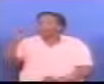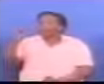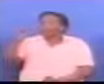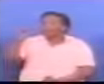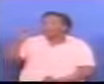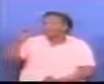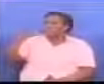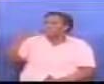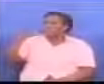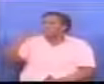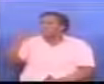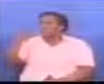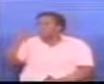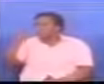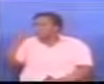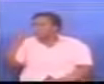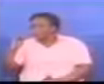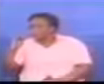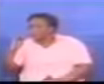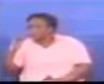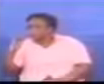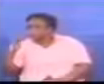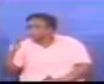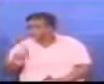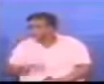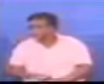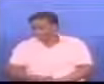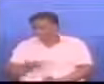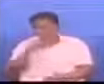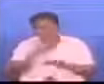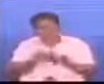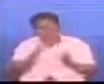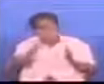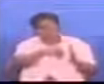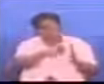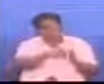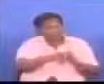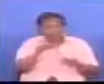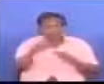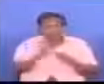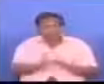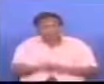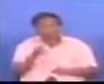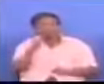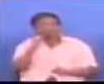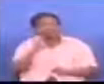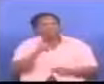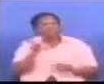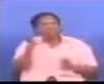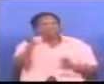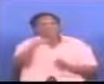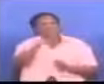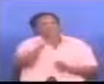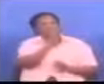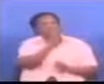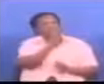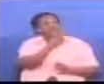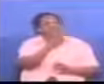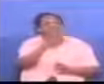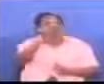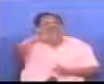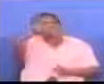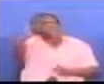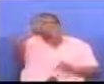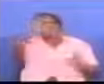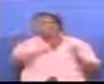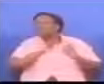siku tatu siku nne umeme hakuna, maisha yanasimama. Hivi kama hali hiyo ingekuwa inatokea Dar es Salaam, kwamba